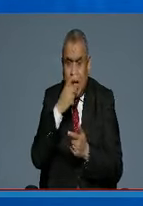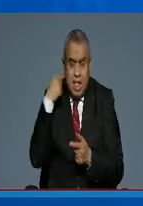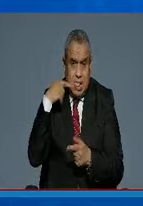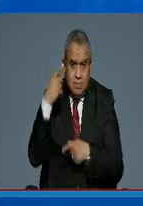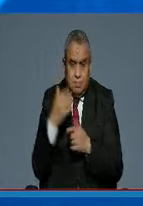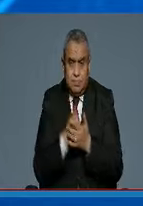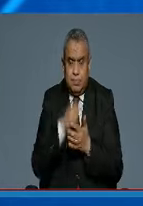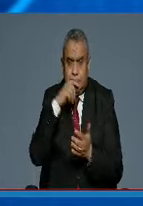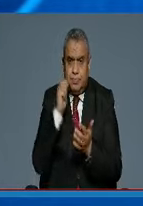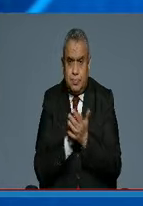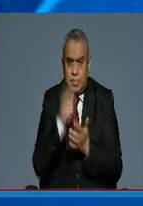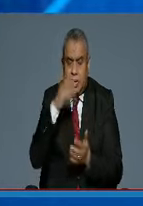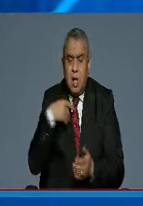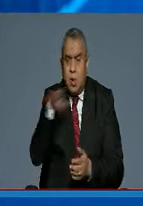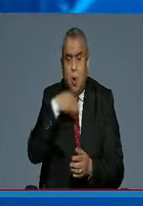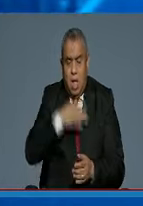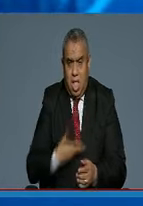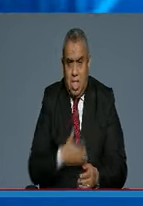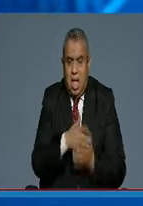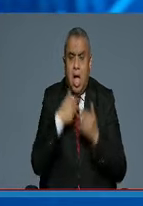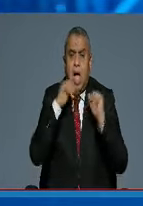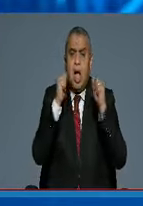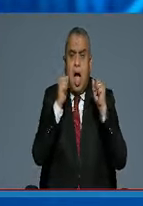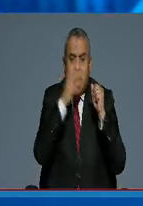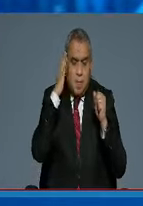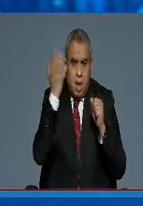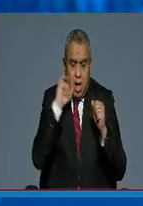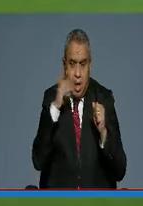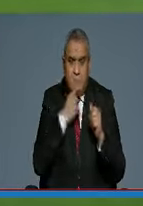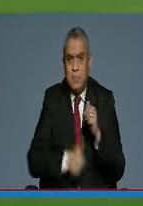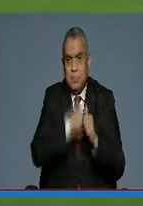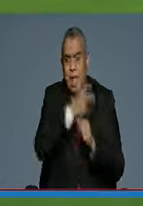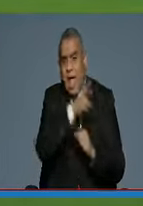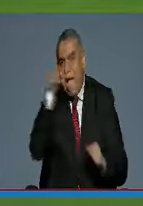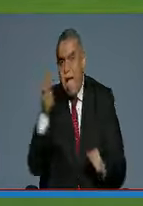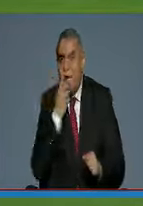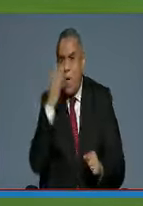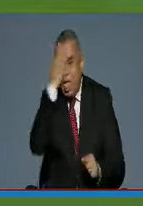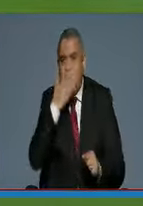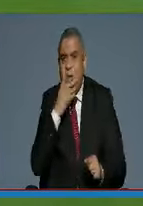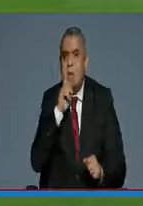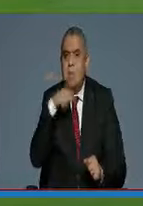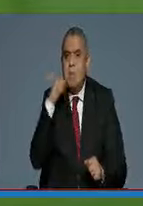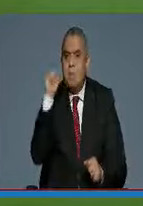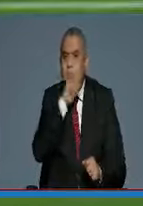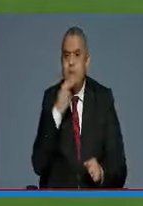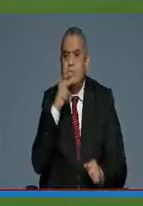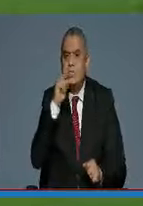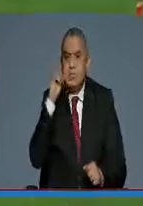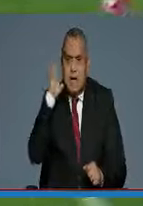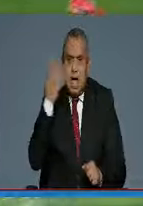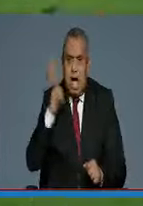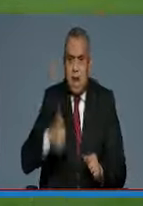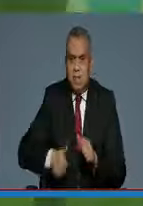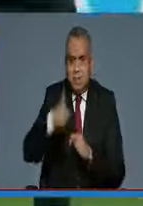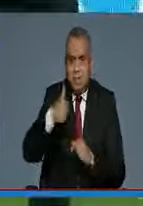كنا نتمنى كهربا اللي يلعب عشان كهربا اكيد افضل من موديست اللي بيحب الكوره يعني شايف ان كهرب بقى افضل من مس وان كان برده